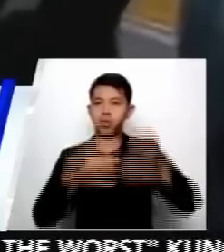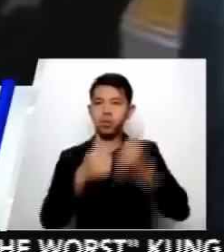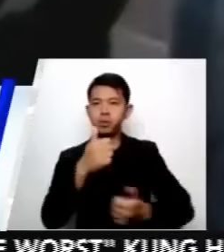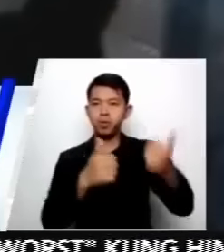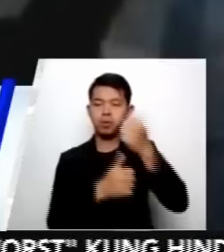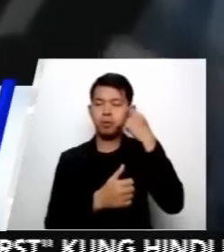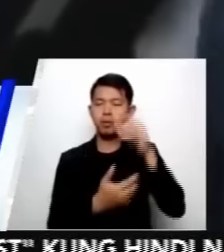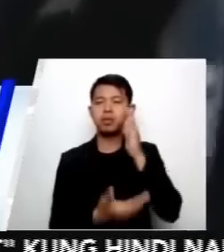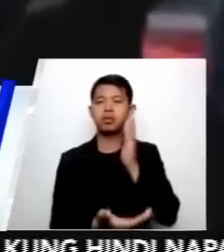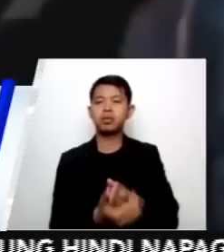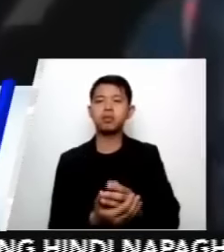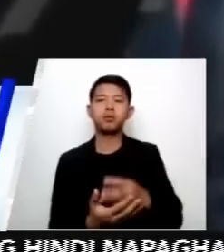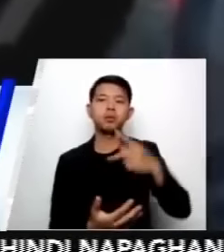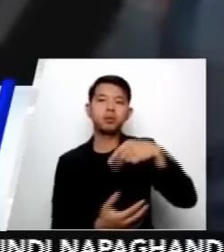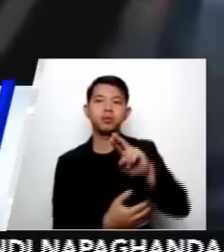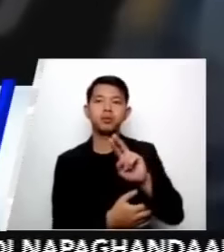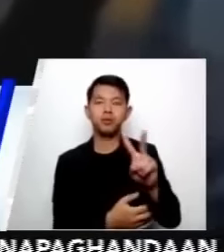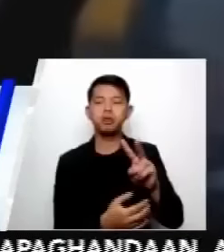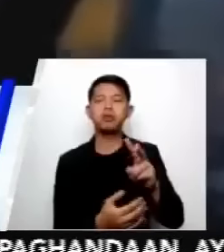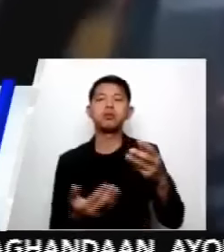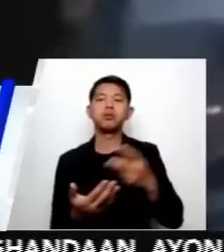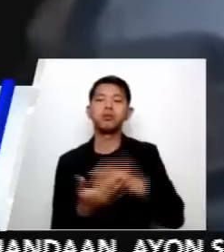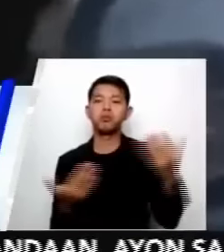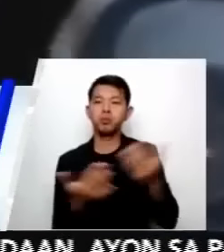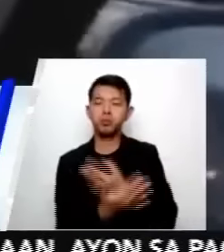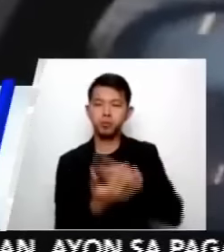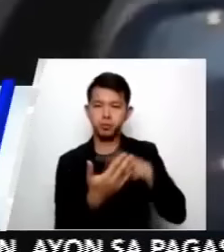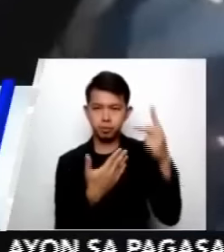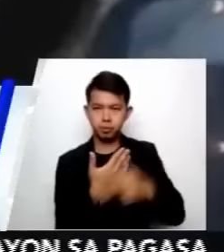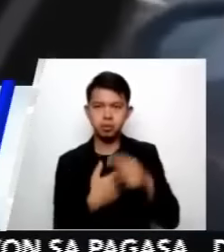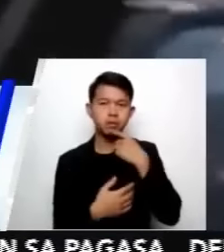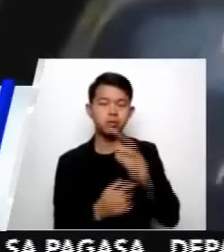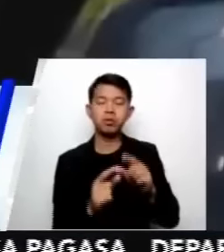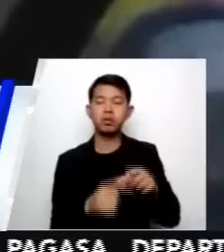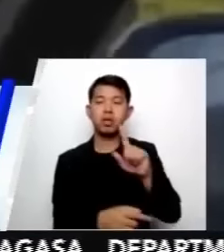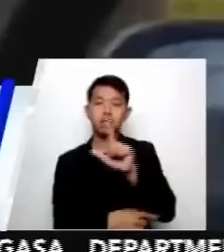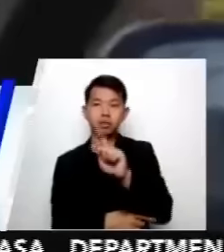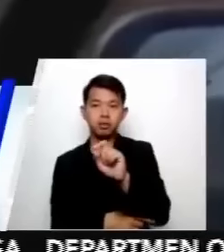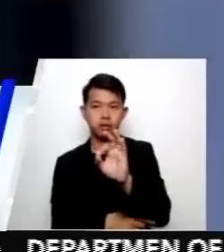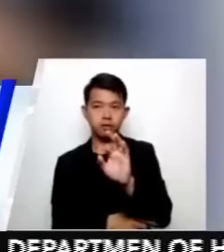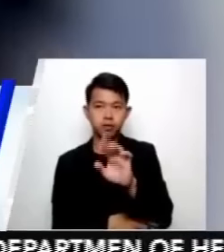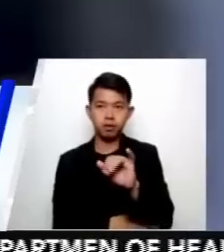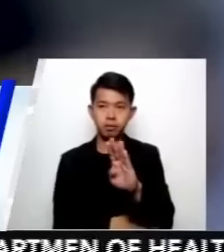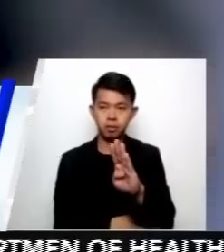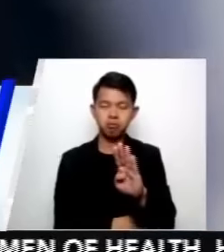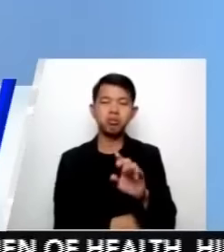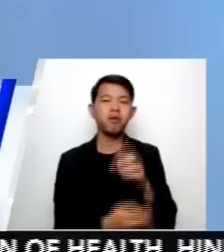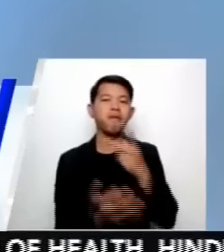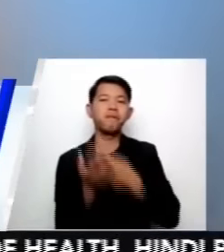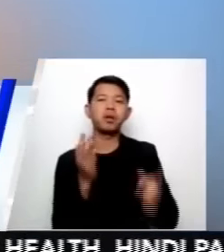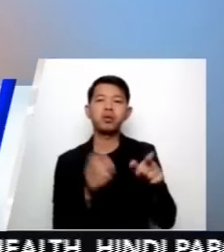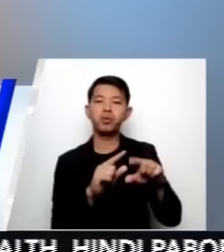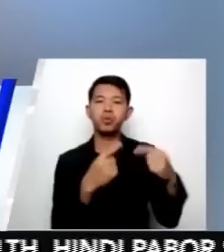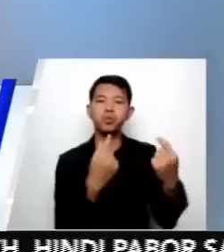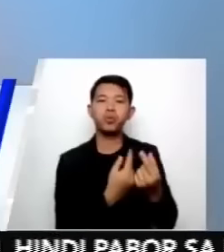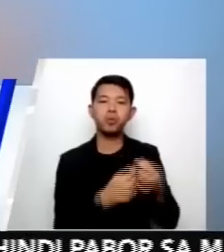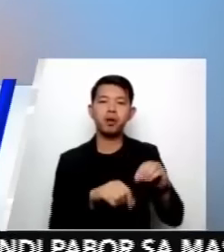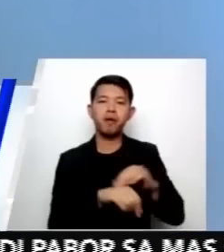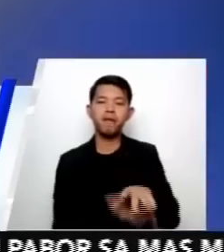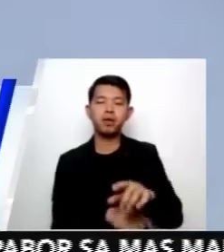Sabi ng LTFRB, bigo ang grupong maparalisa ang transportasyon. wala na rin daw extension ang